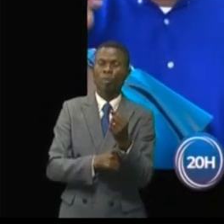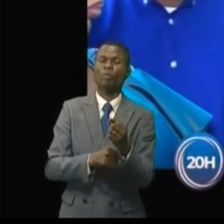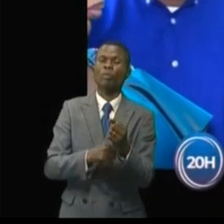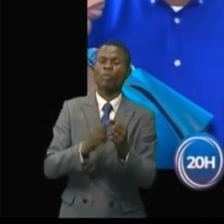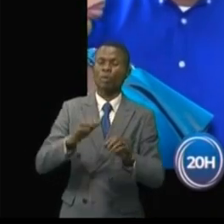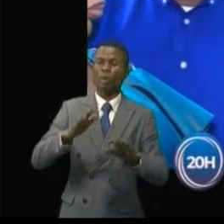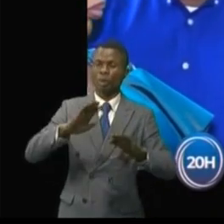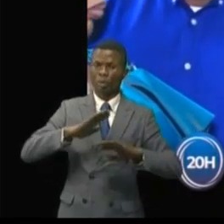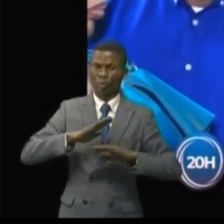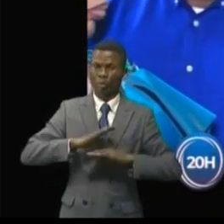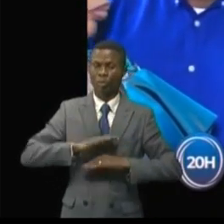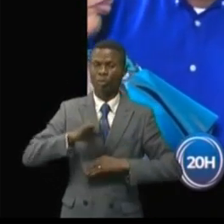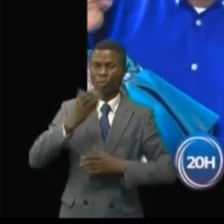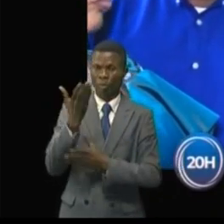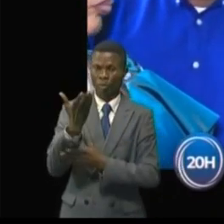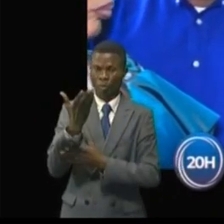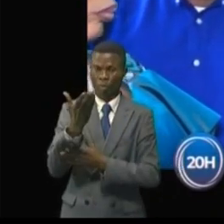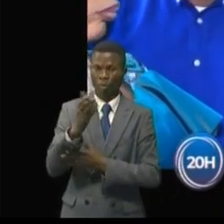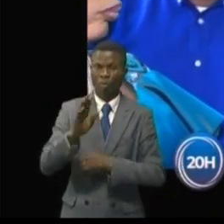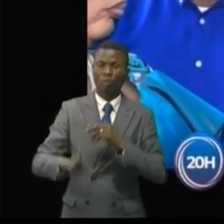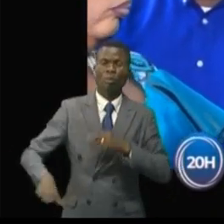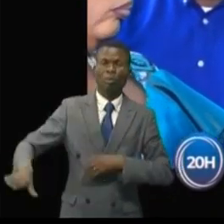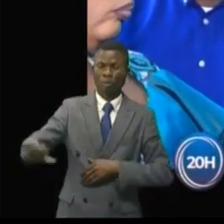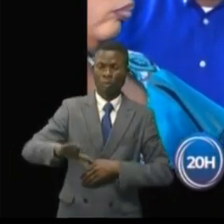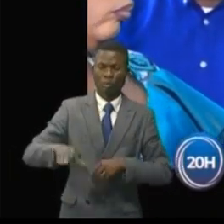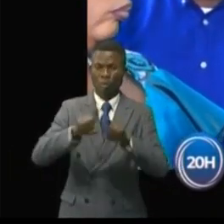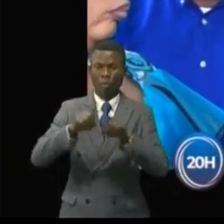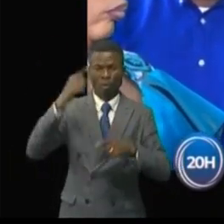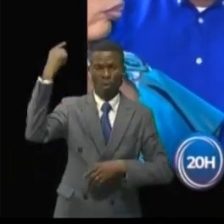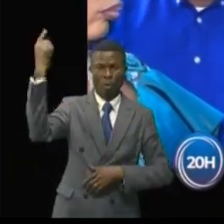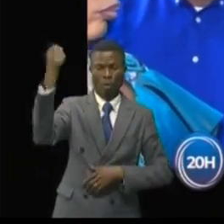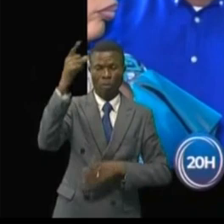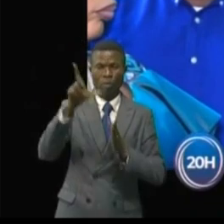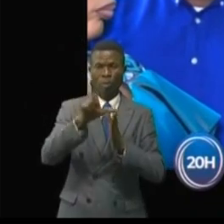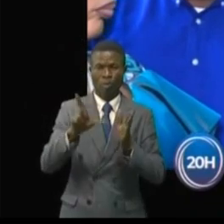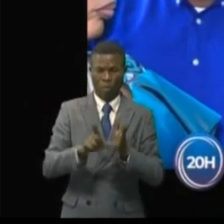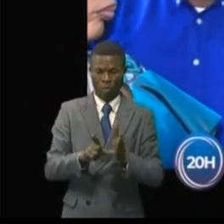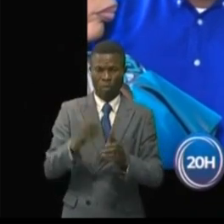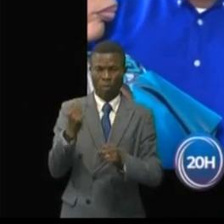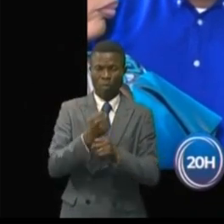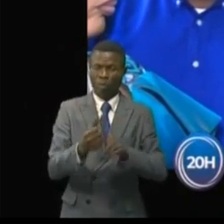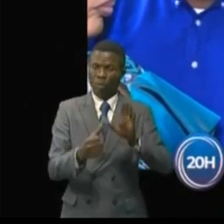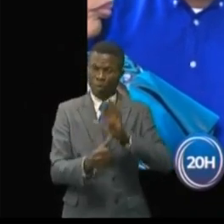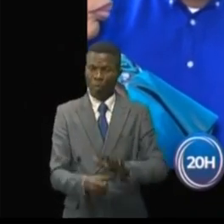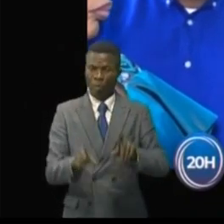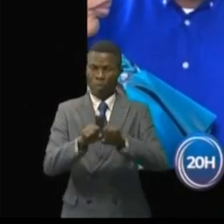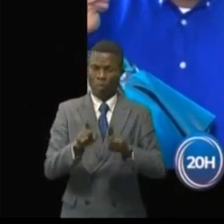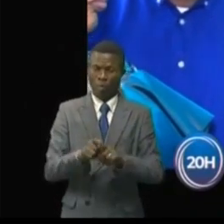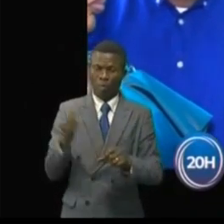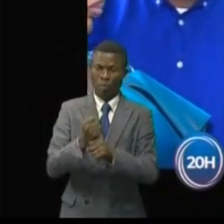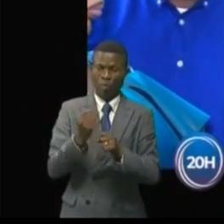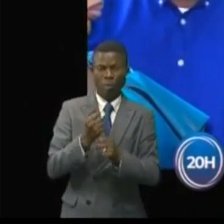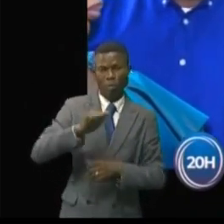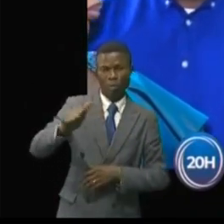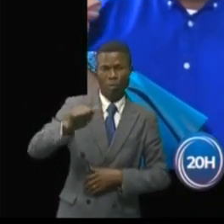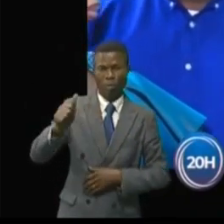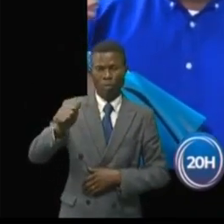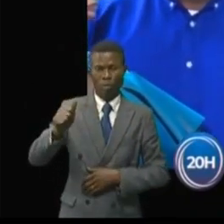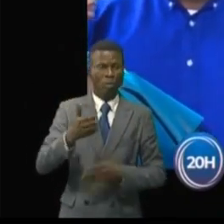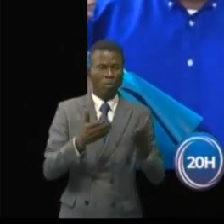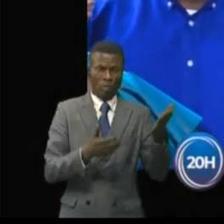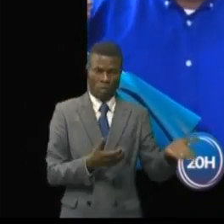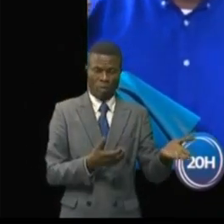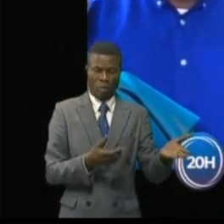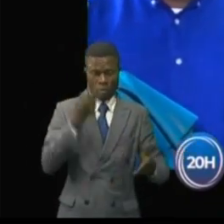exigences nationales et internationales sur la loi de la sous-traitance et aussi sur le professionnalisme. Et de l'autre côté,